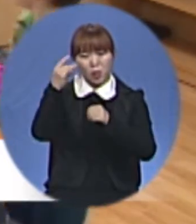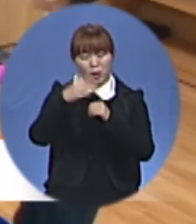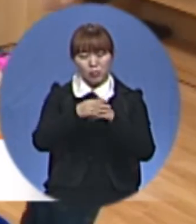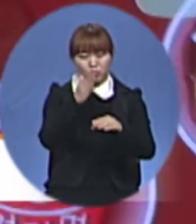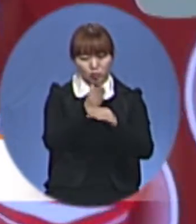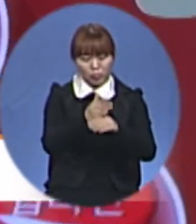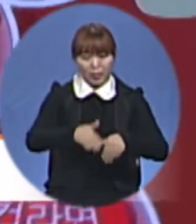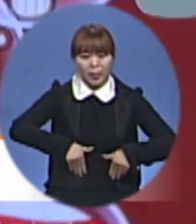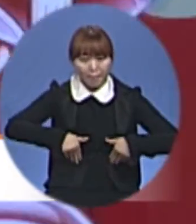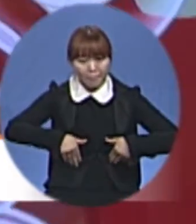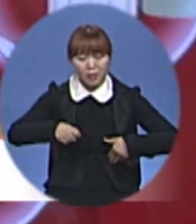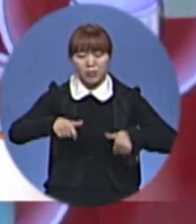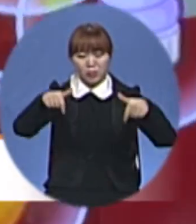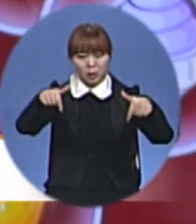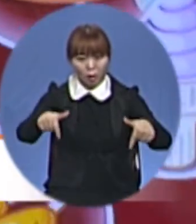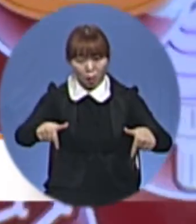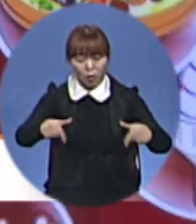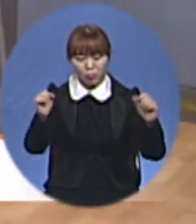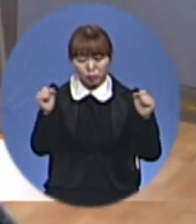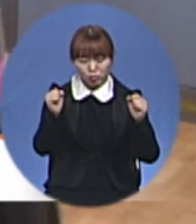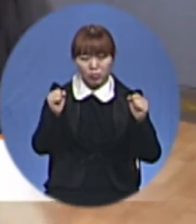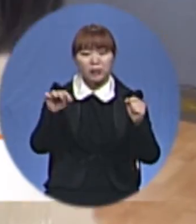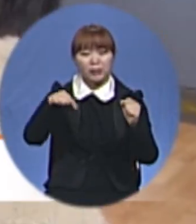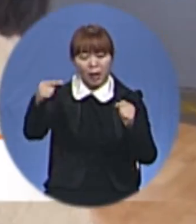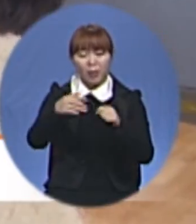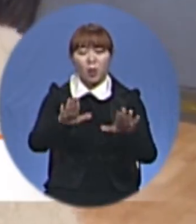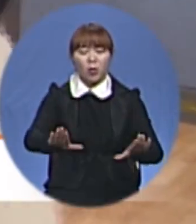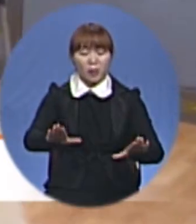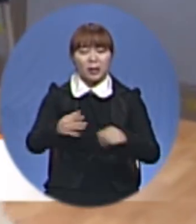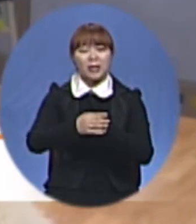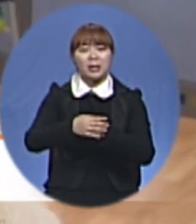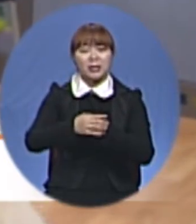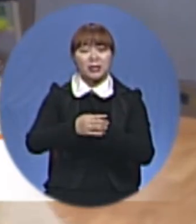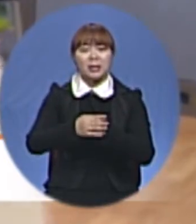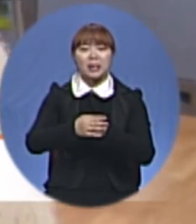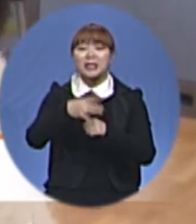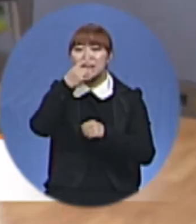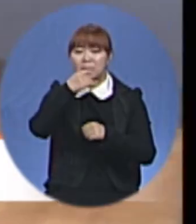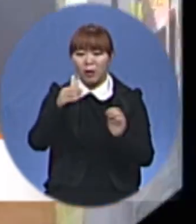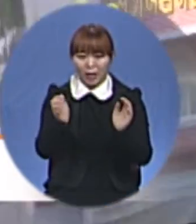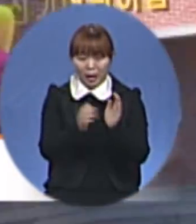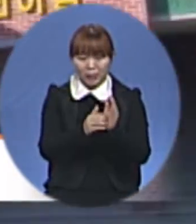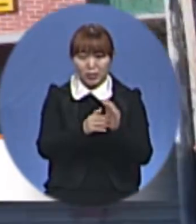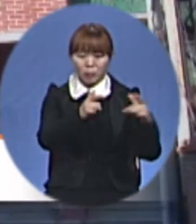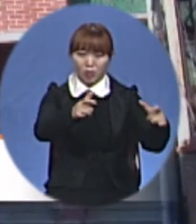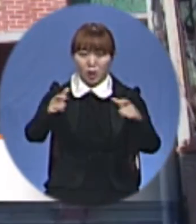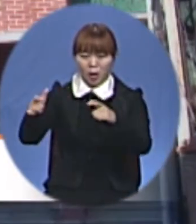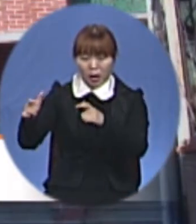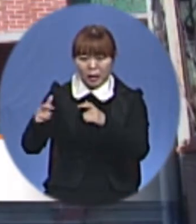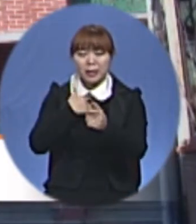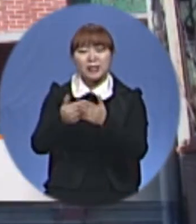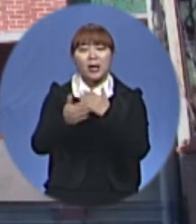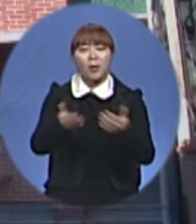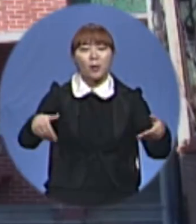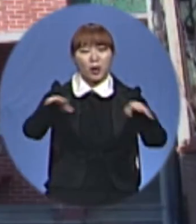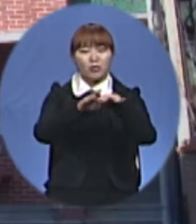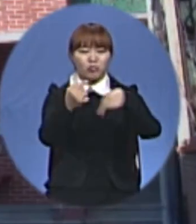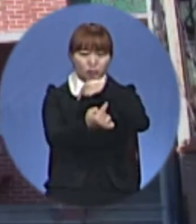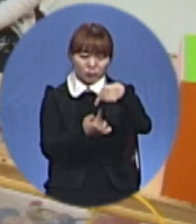중부와 남부, 서부, 북부에 이어 올해 2000까지 5개 권역별 체험관을 운영하기로